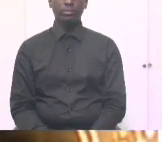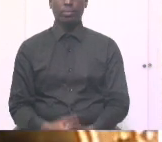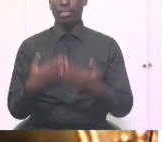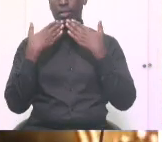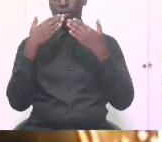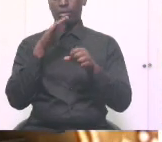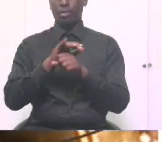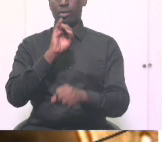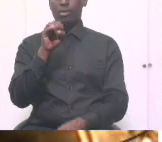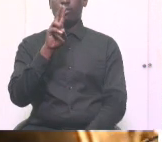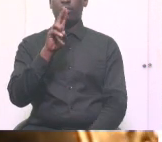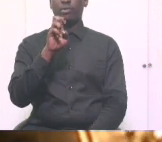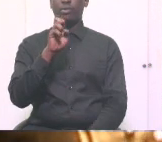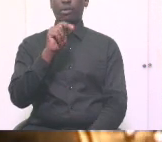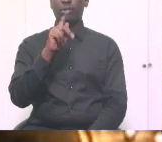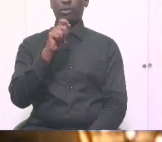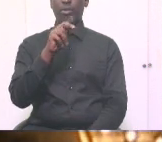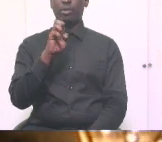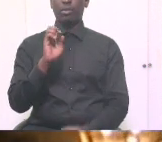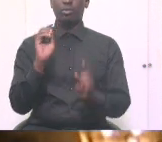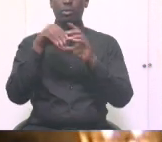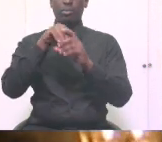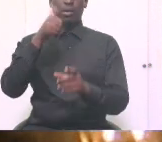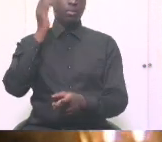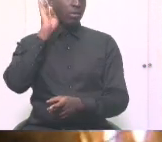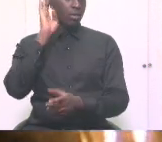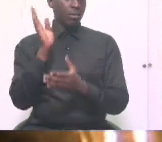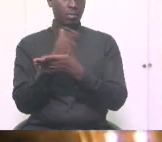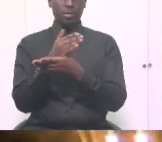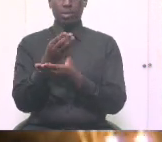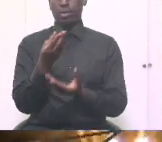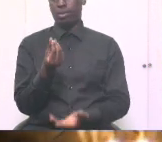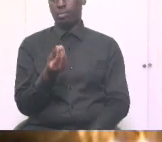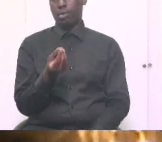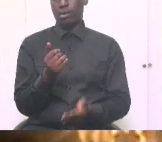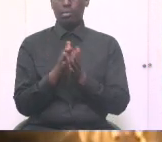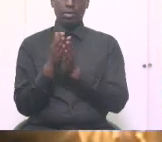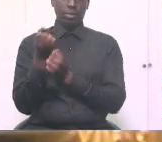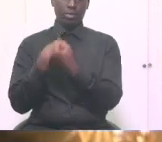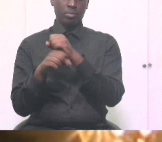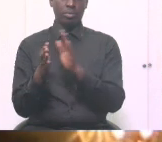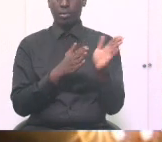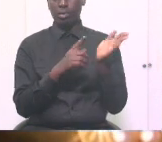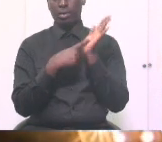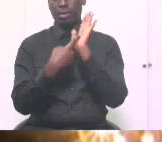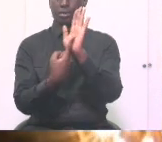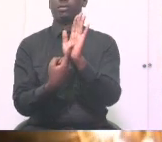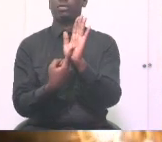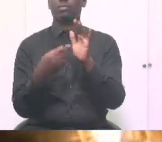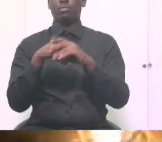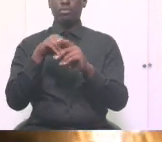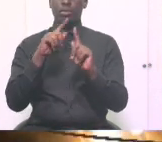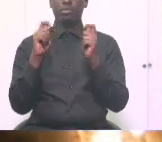Rakoze Juventine Muragije Maria twerekeze mu yandi makuru Ministeri y'imari n'igenamigambi iragaragaza ko mu